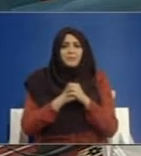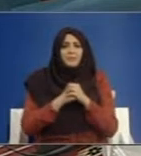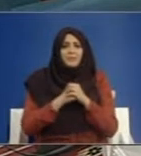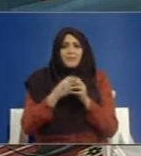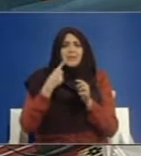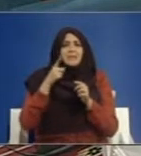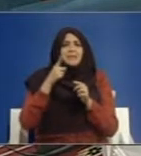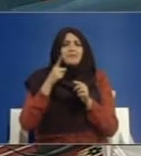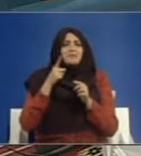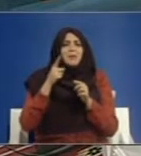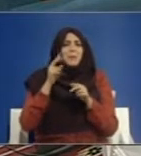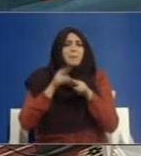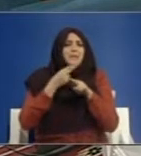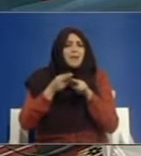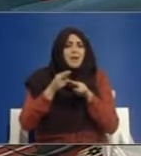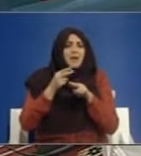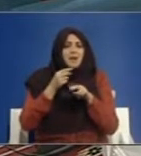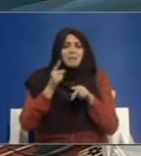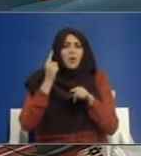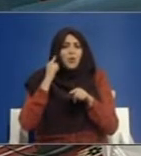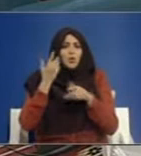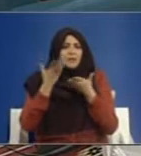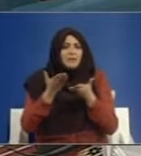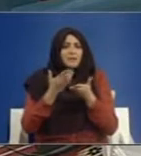هذا الكلام، الإنسان يفعل طاعة